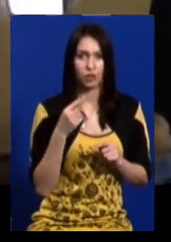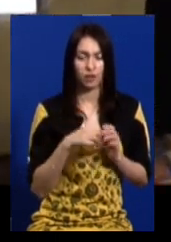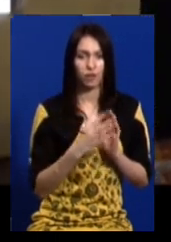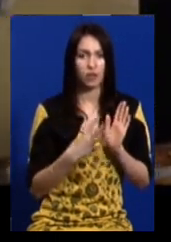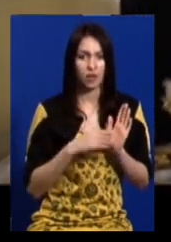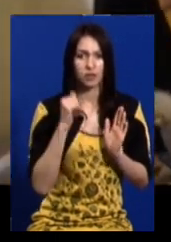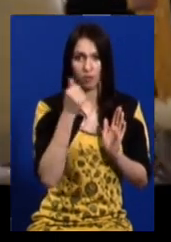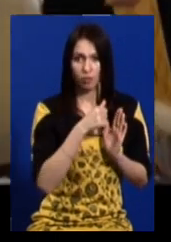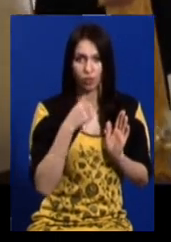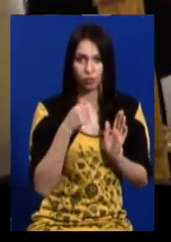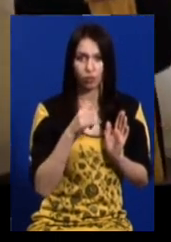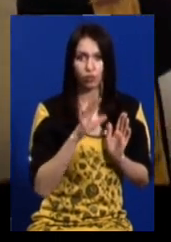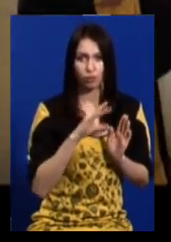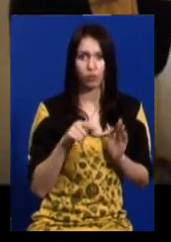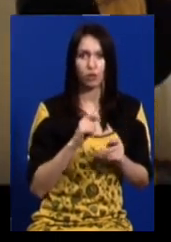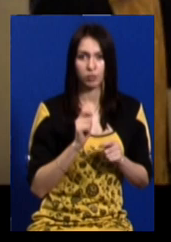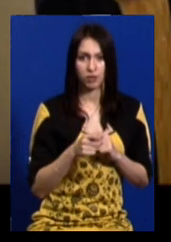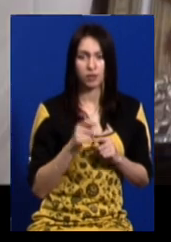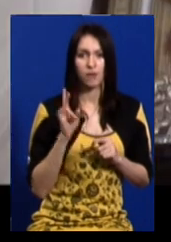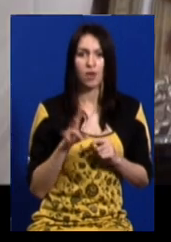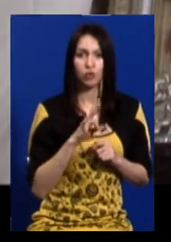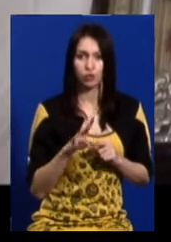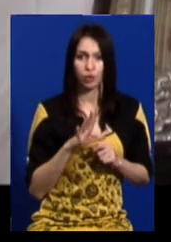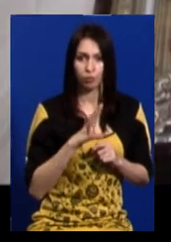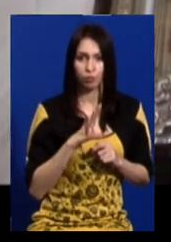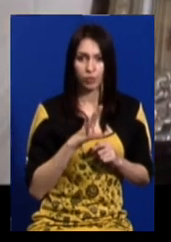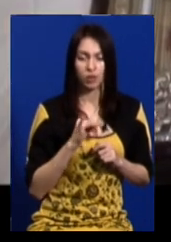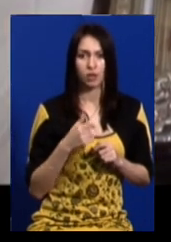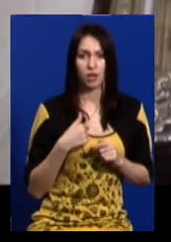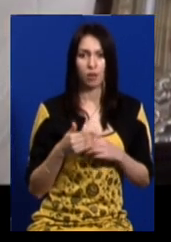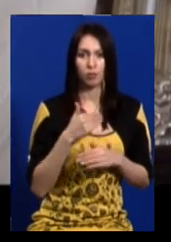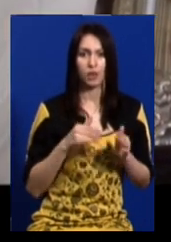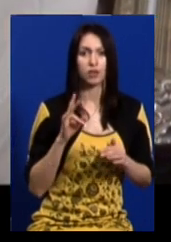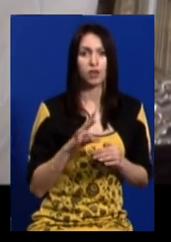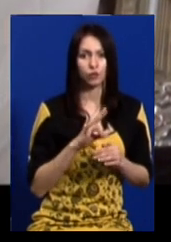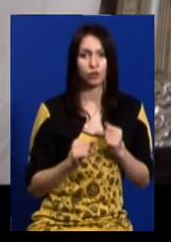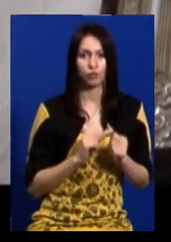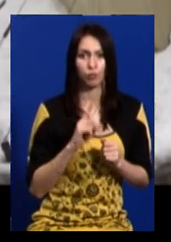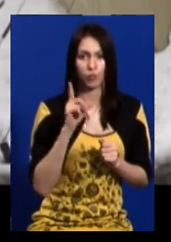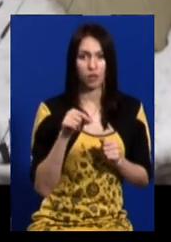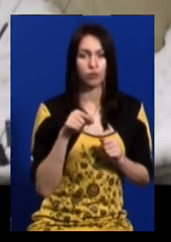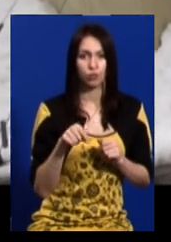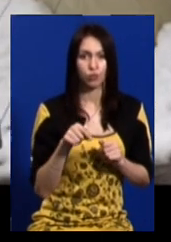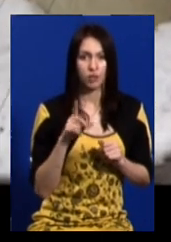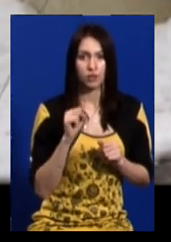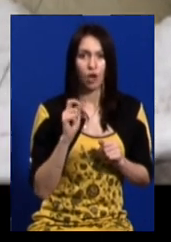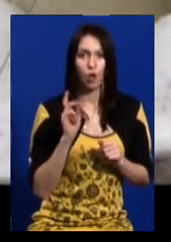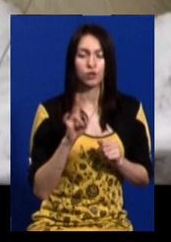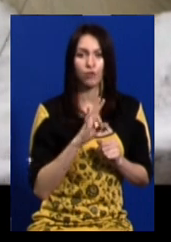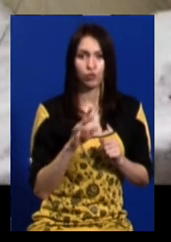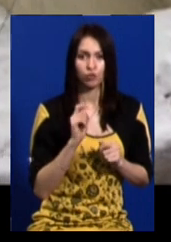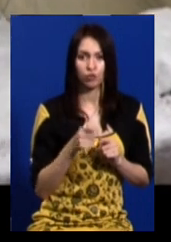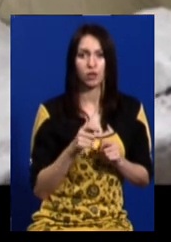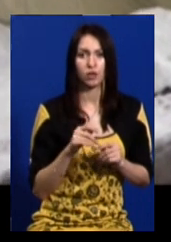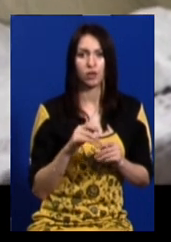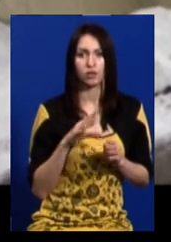році, був туди призначений священник, і я перед Різдвом їздив туди, звершив освячення, закладання